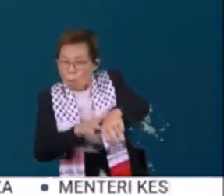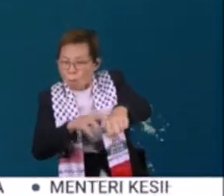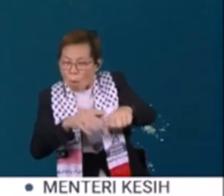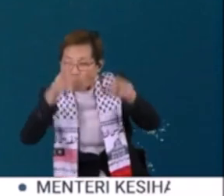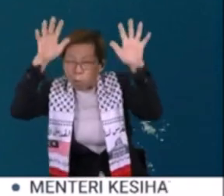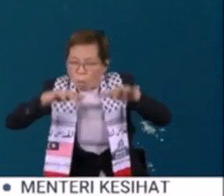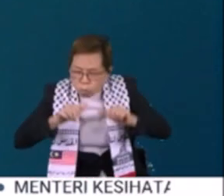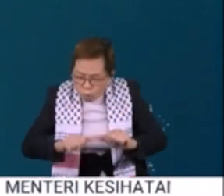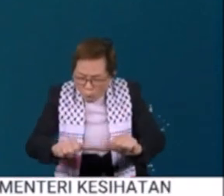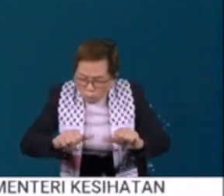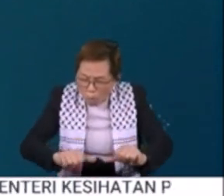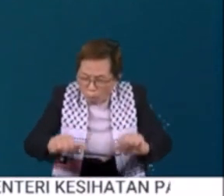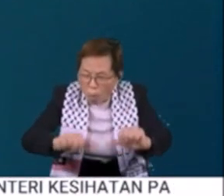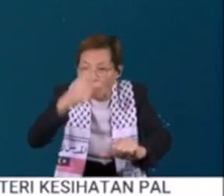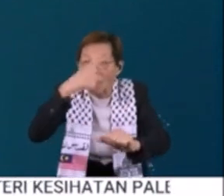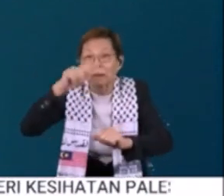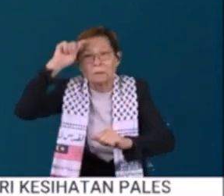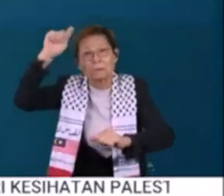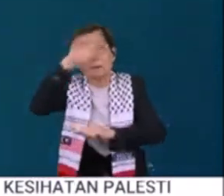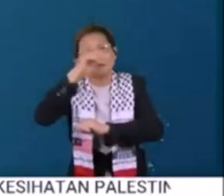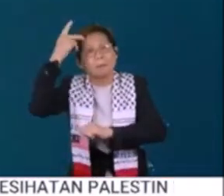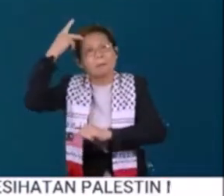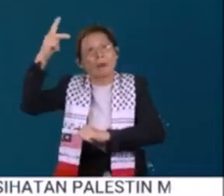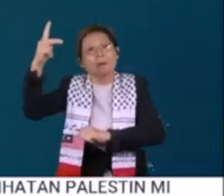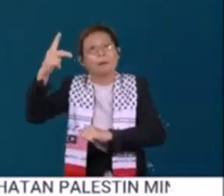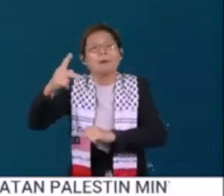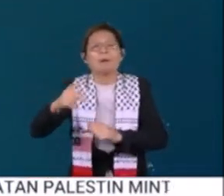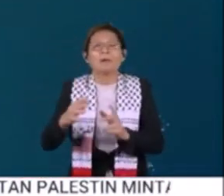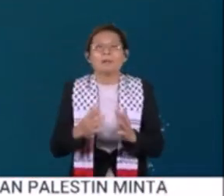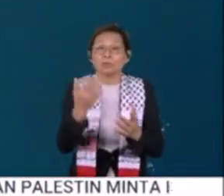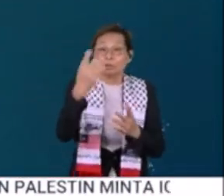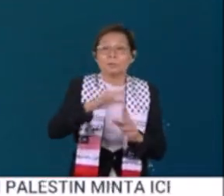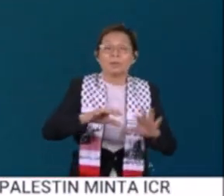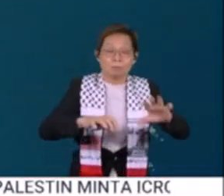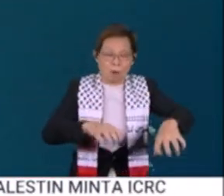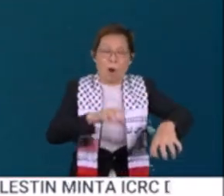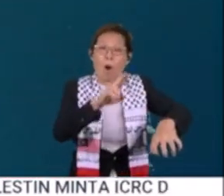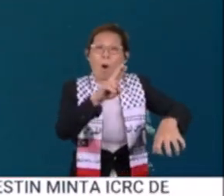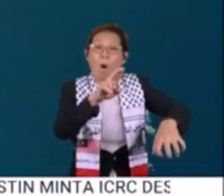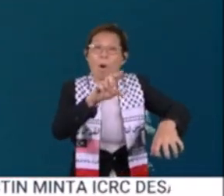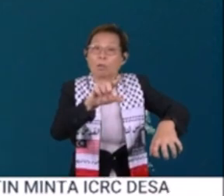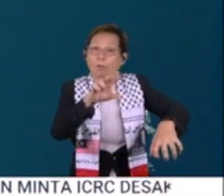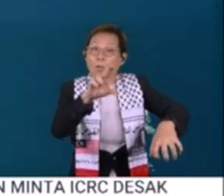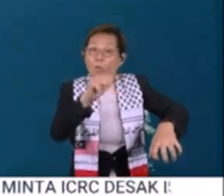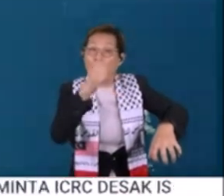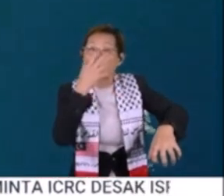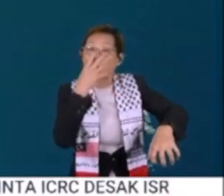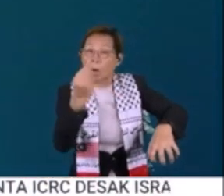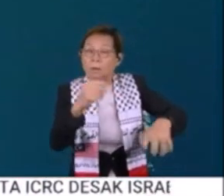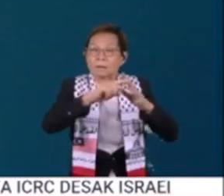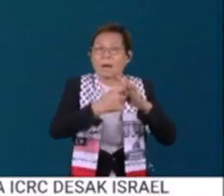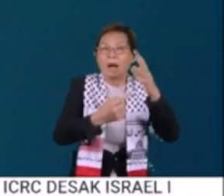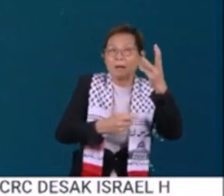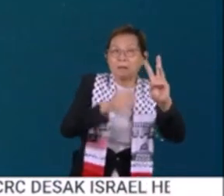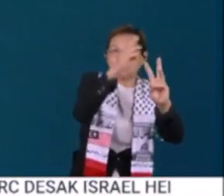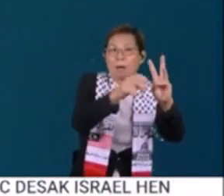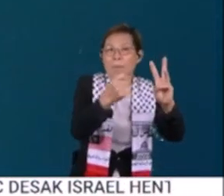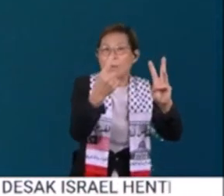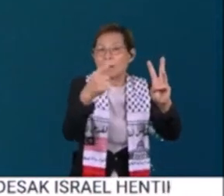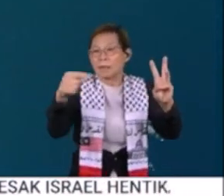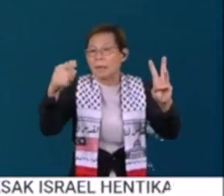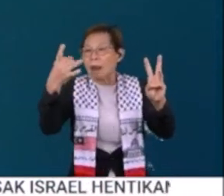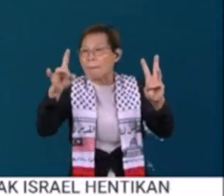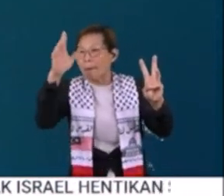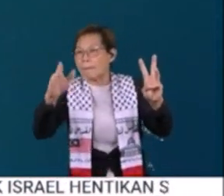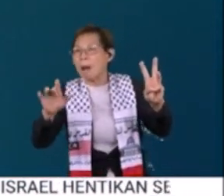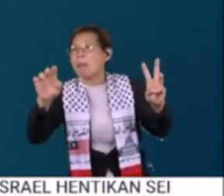kategori waspada bagi negeri Terengganu dan juga Kelantan kecuali jajahan Gua Musang. Ini jangka akan bermula pada 16 November hingga